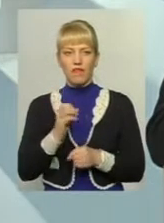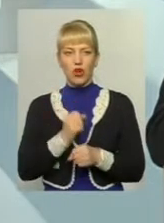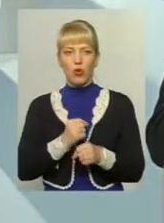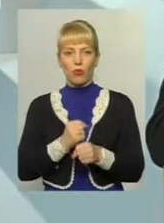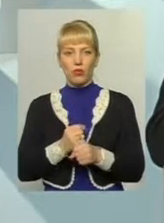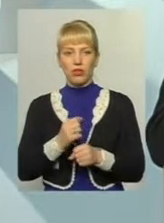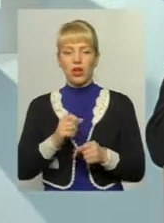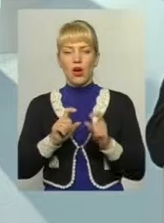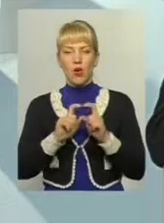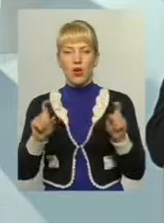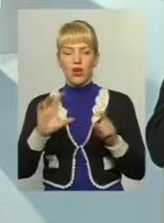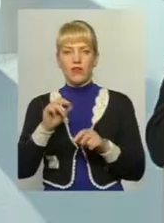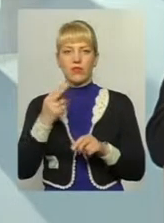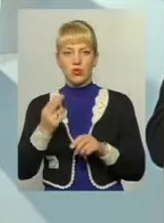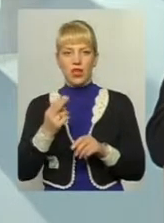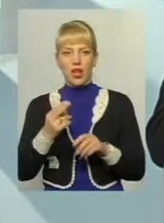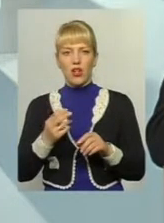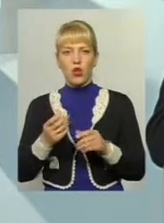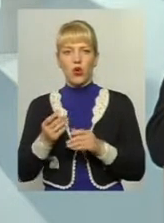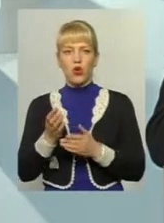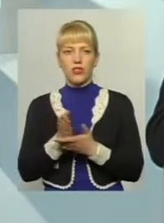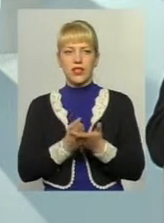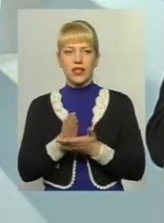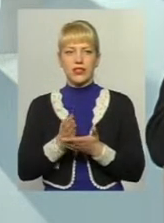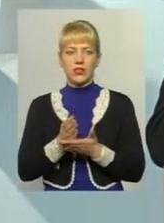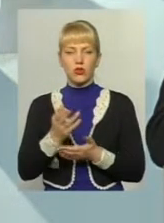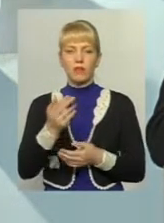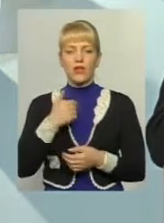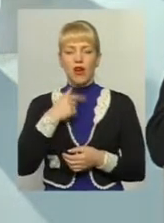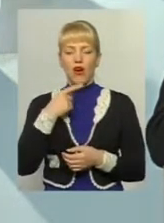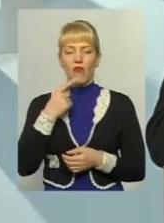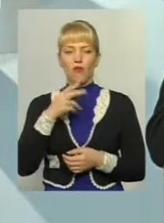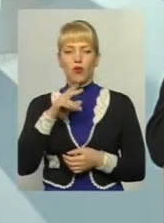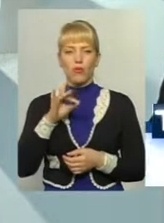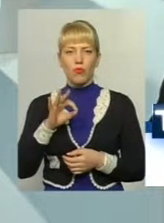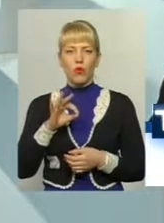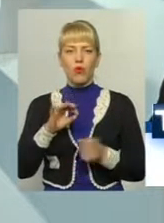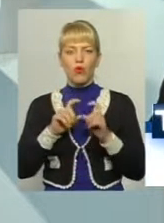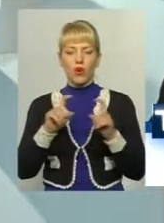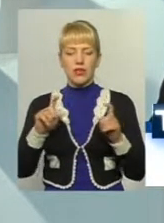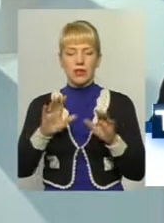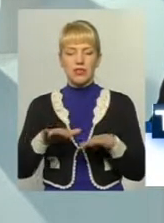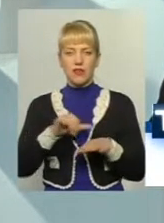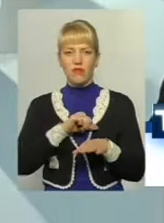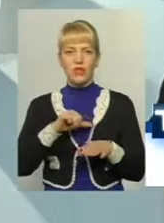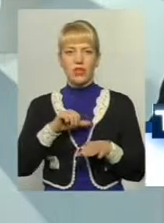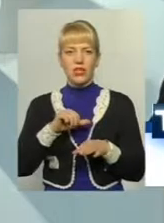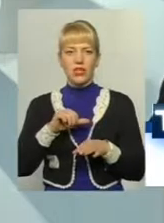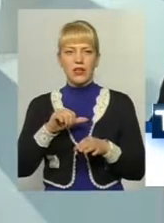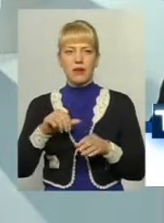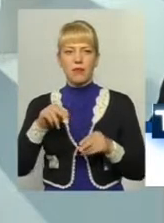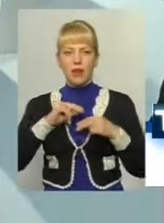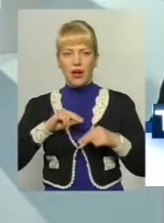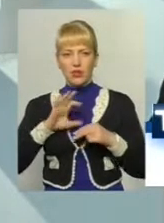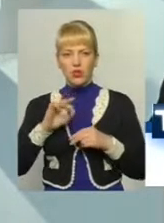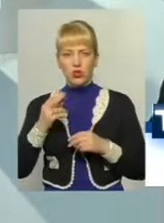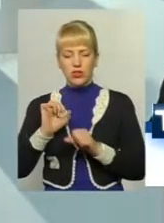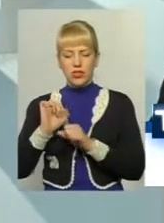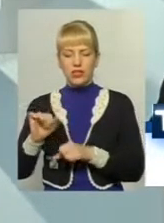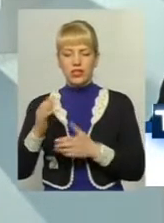ситуація. Хочу ще від себе додати оцей от момент, який згадала пані, яка нам дозвонилася. Дійсно,